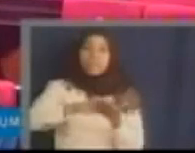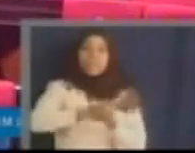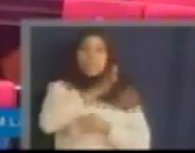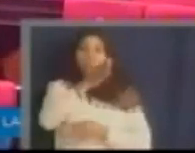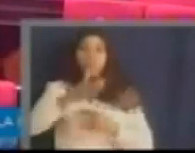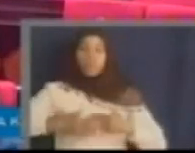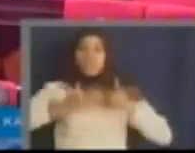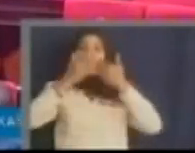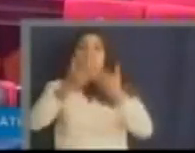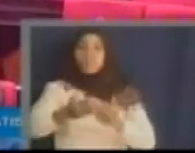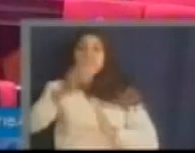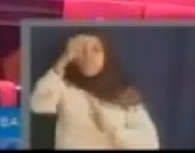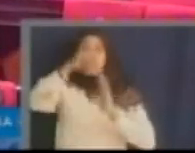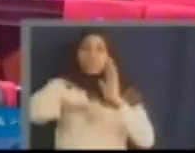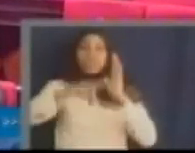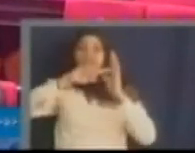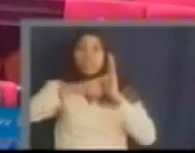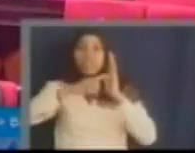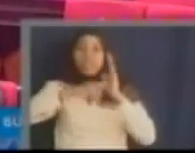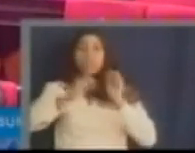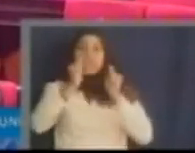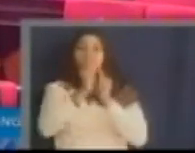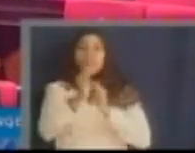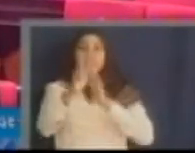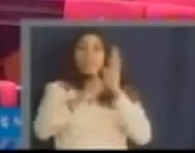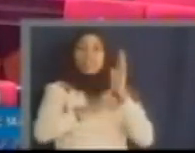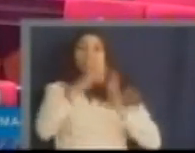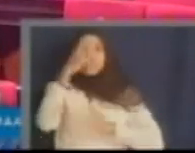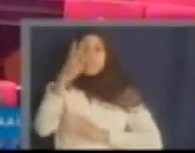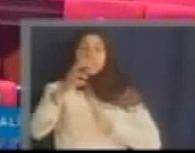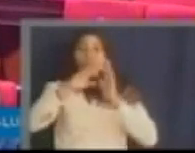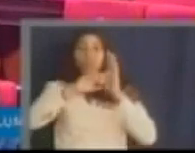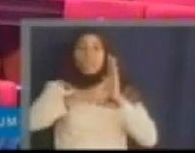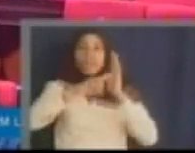iliwasilishwa chini ya kanuni ya 16.3 ya kanuni za bunge